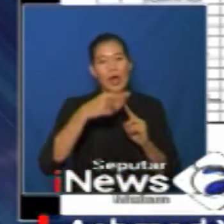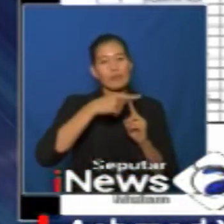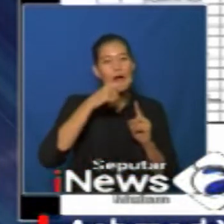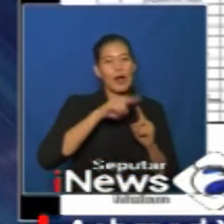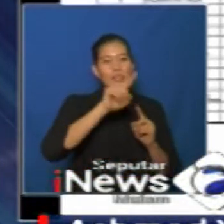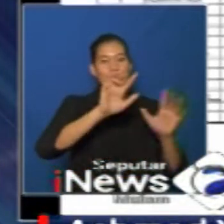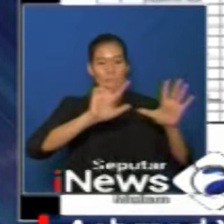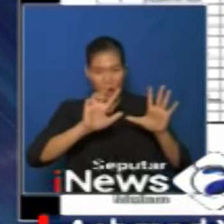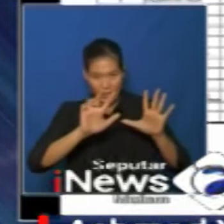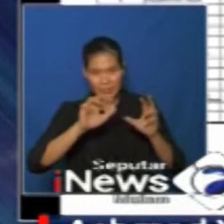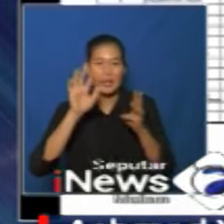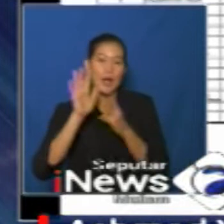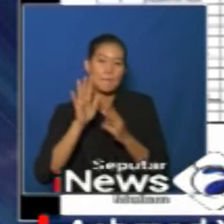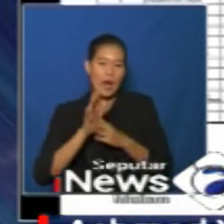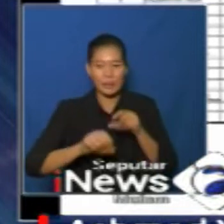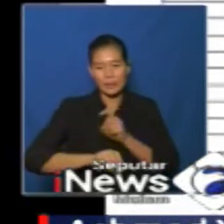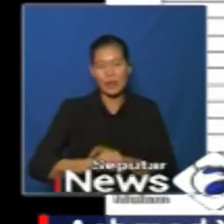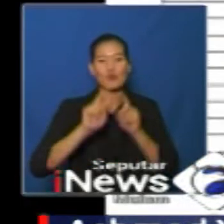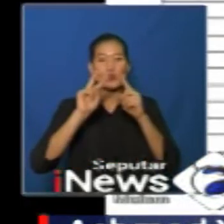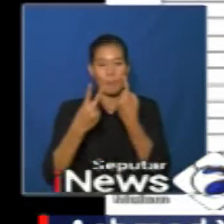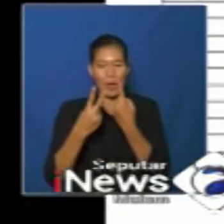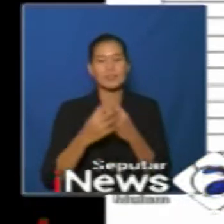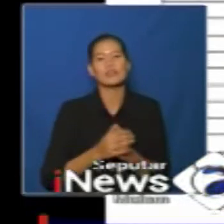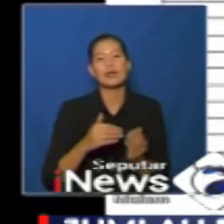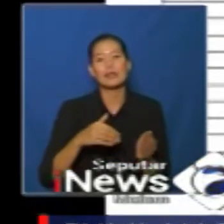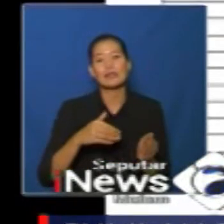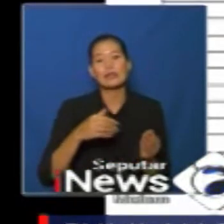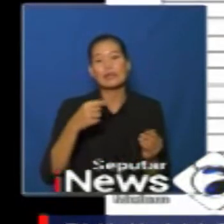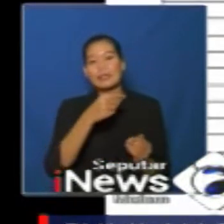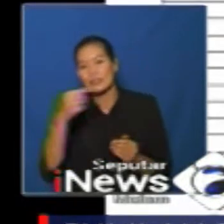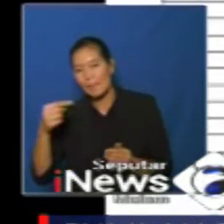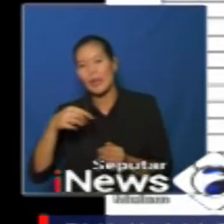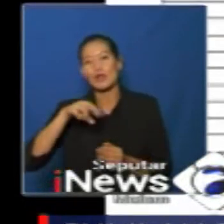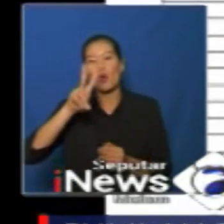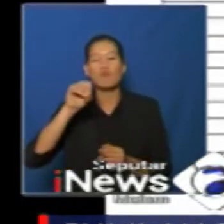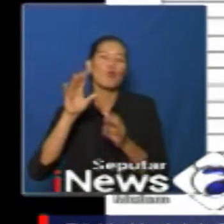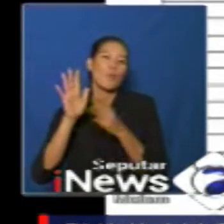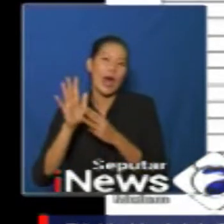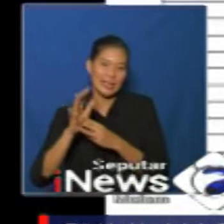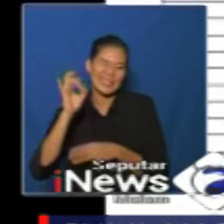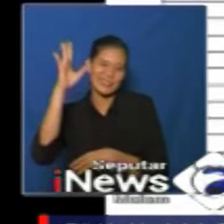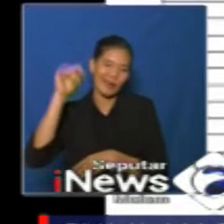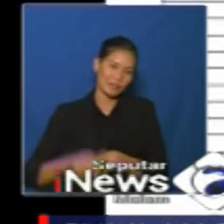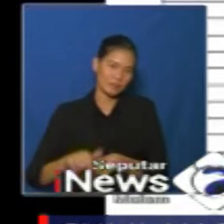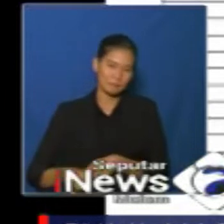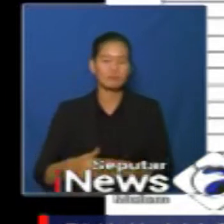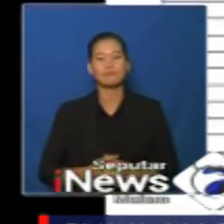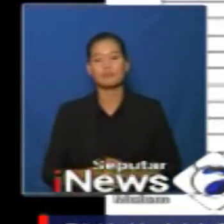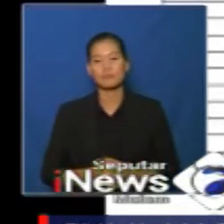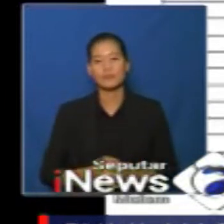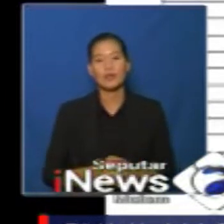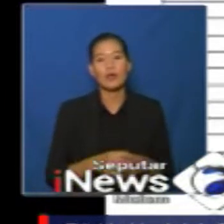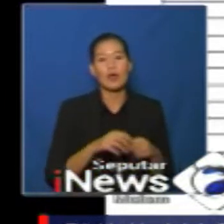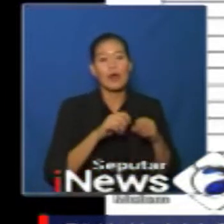19 Mar 12.00 sampai dengan tanggal 20 Maret siang ini ada